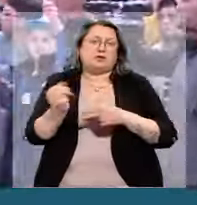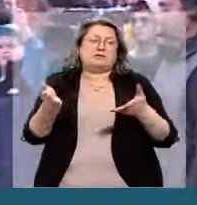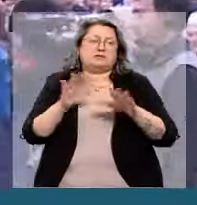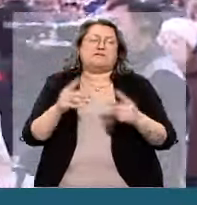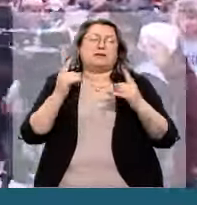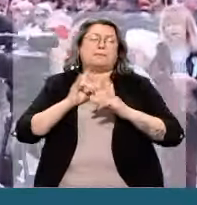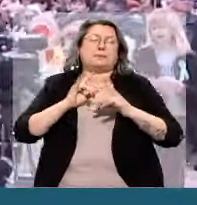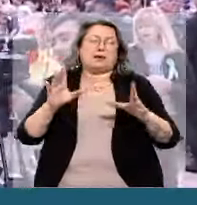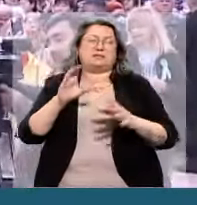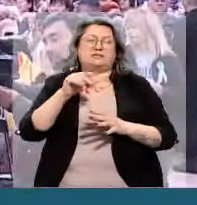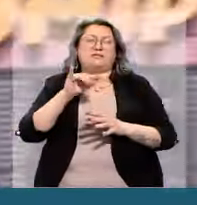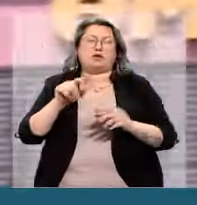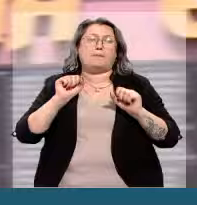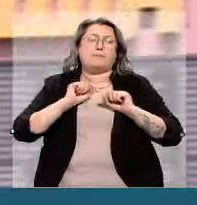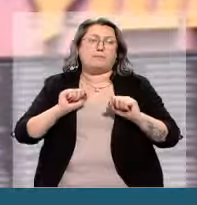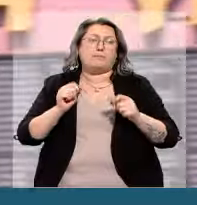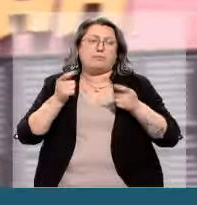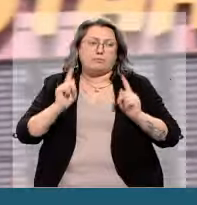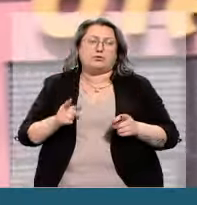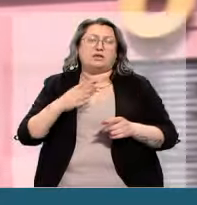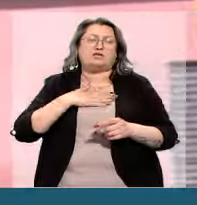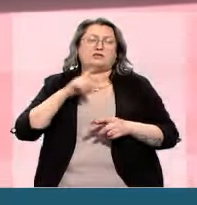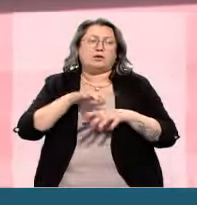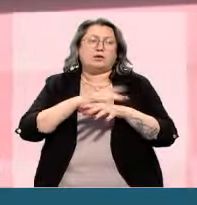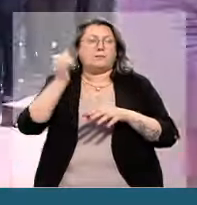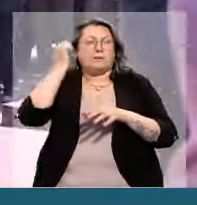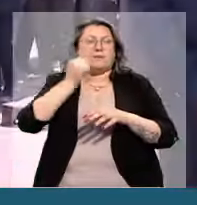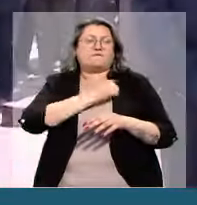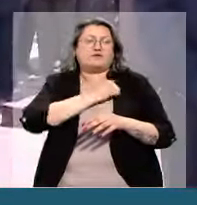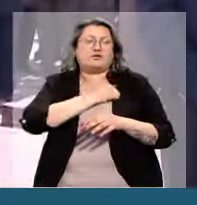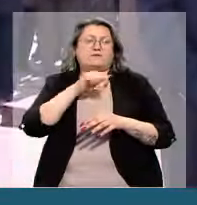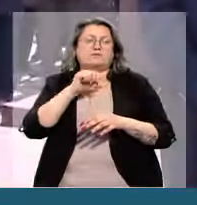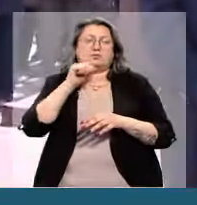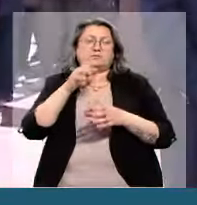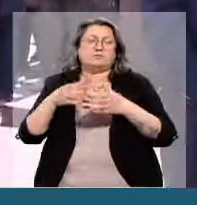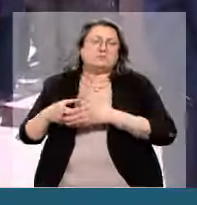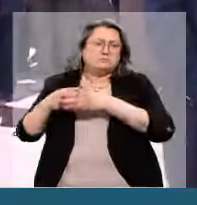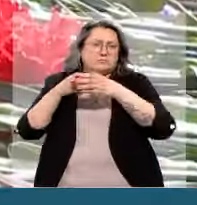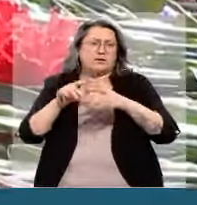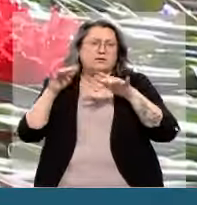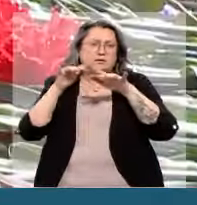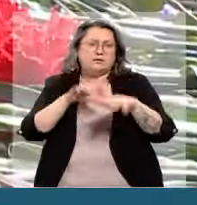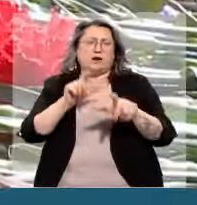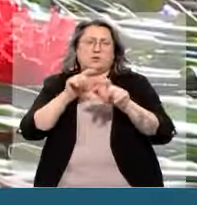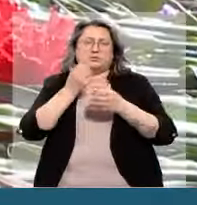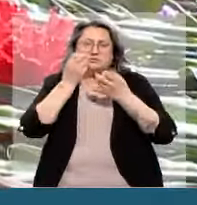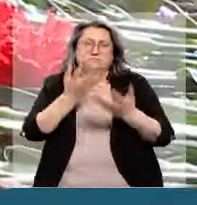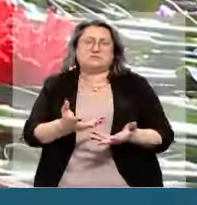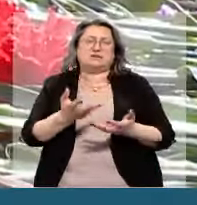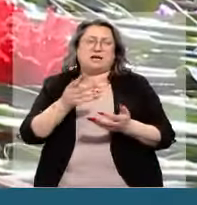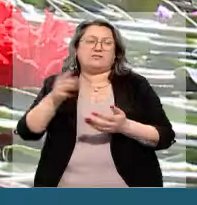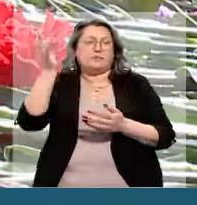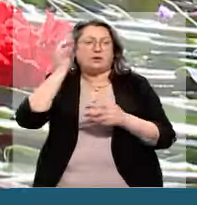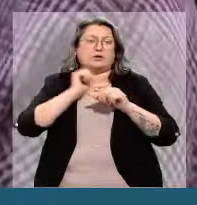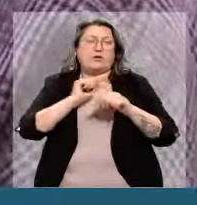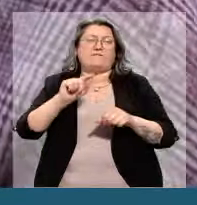великим праздником и символом подвига нашего народа. К мемориалу воинов кустанайцев целыми колоннами люди возлагают цветы. Они